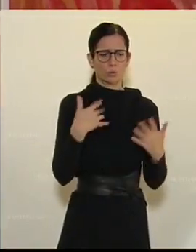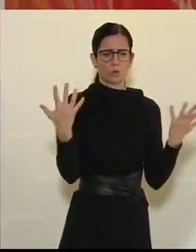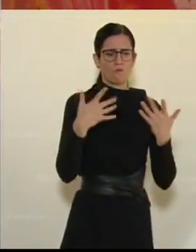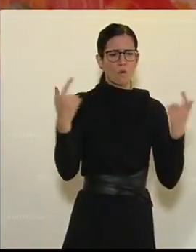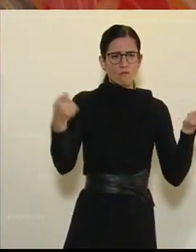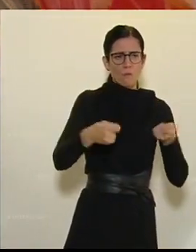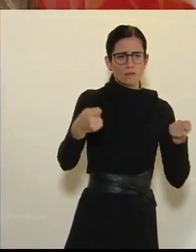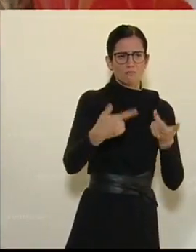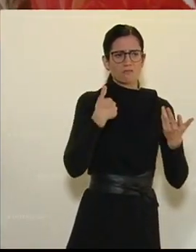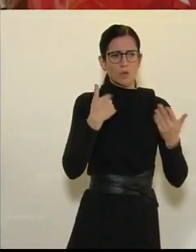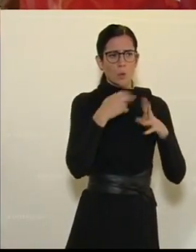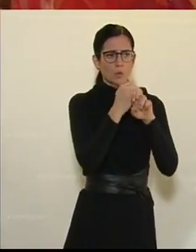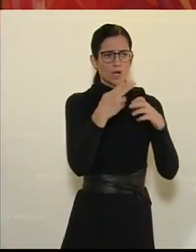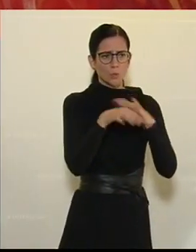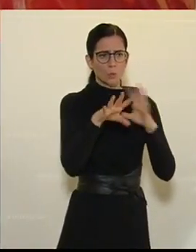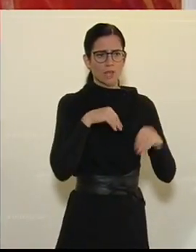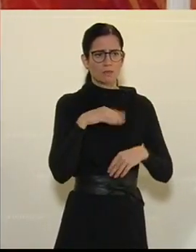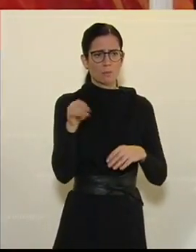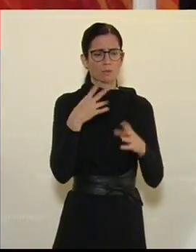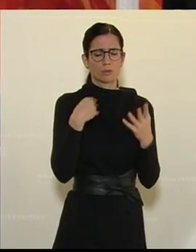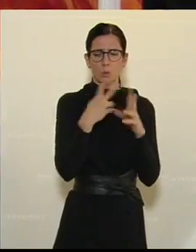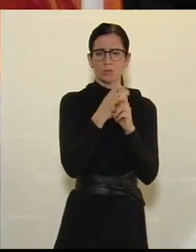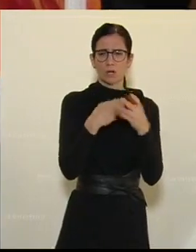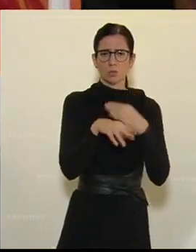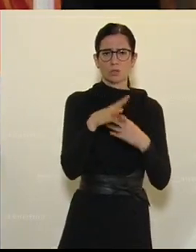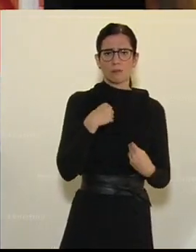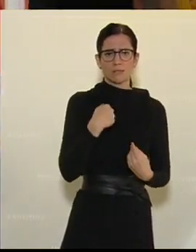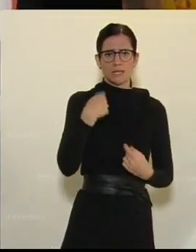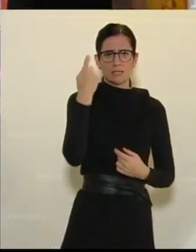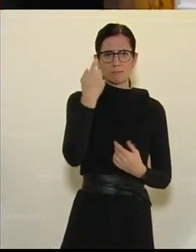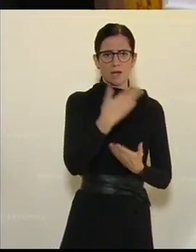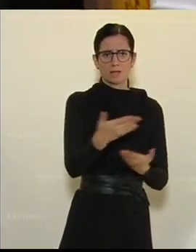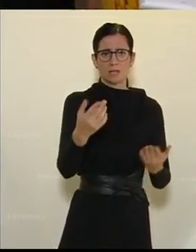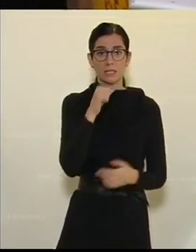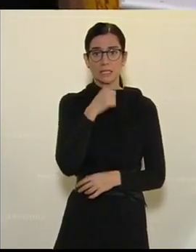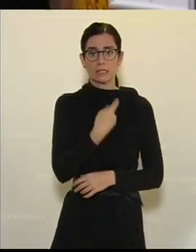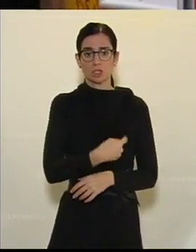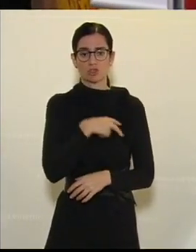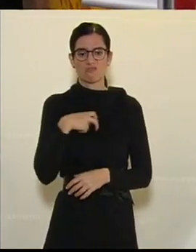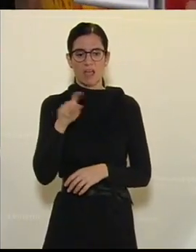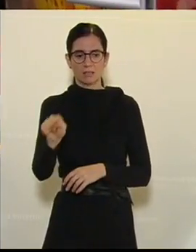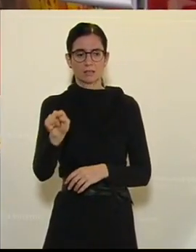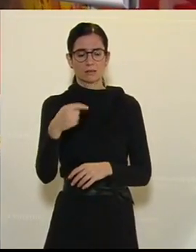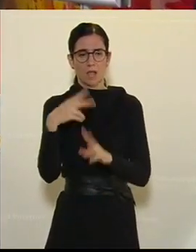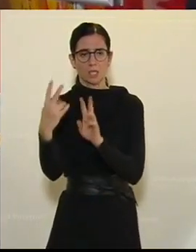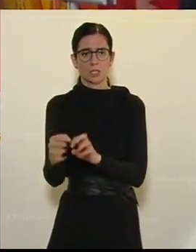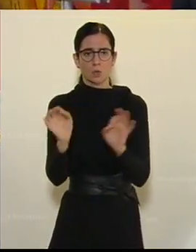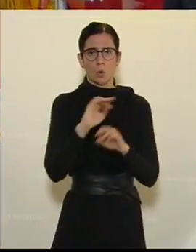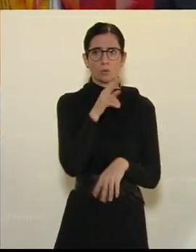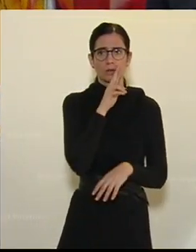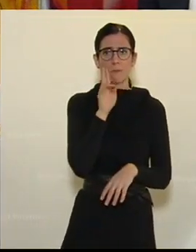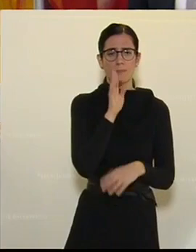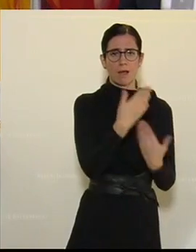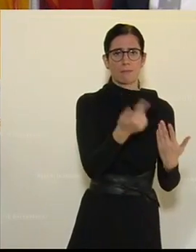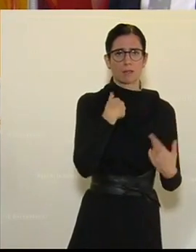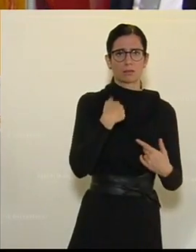wir österreichische Unternehmen? Und mit österreichischen Unternehmen meine ich nicht welche, die in der Schweiz eigentlich sitzen oder wo die